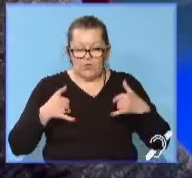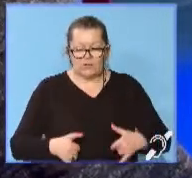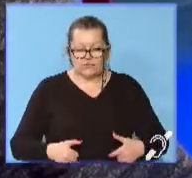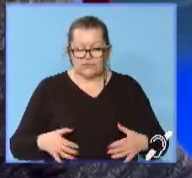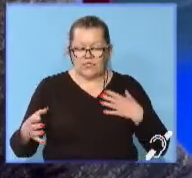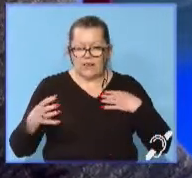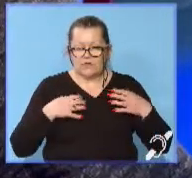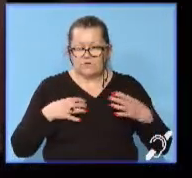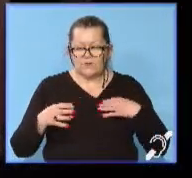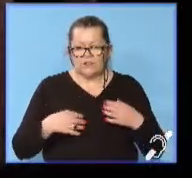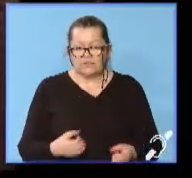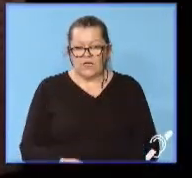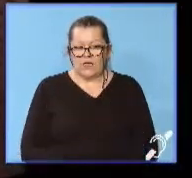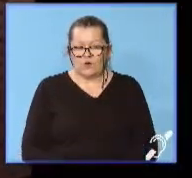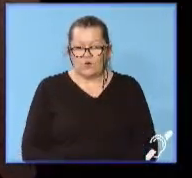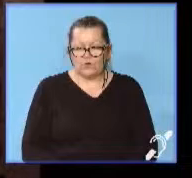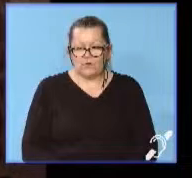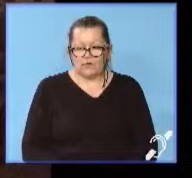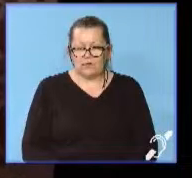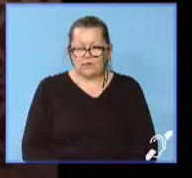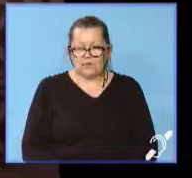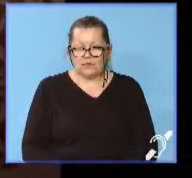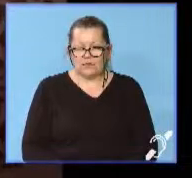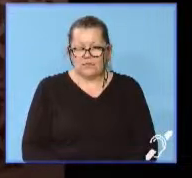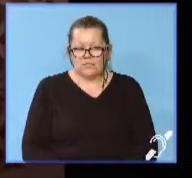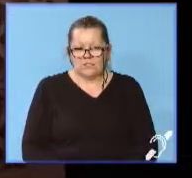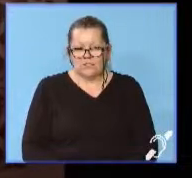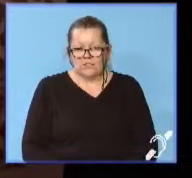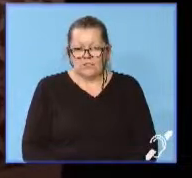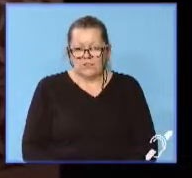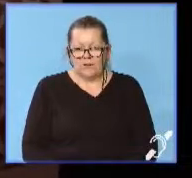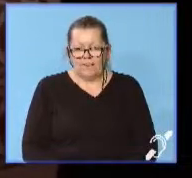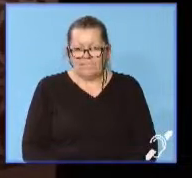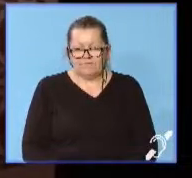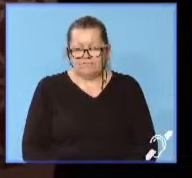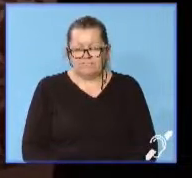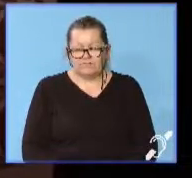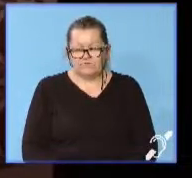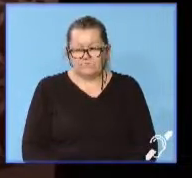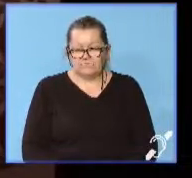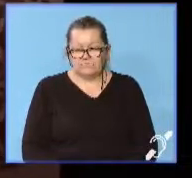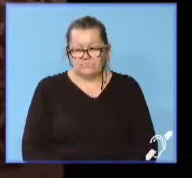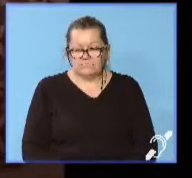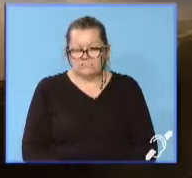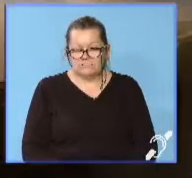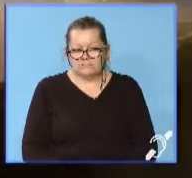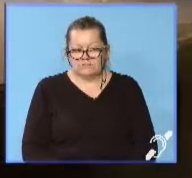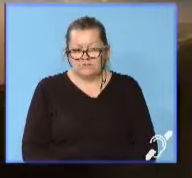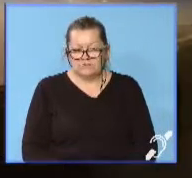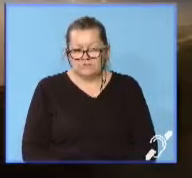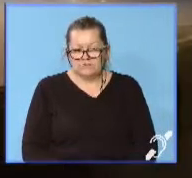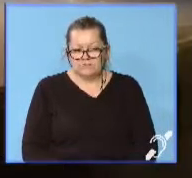teatrului l a făcut pentru pentru bucuria asta a spectacolului